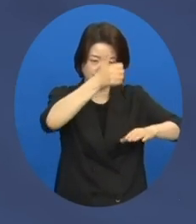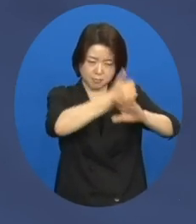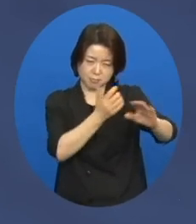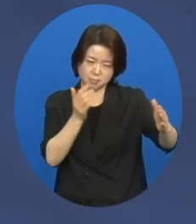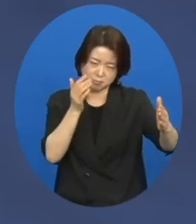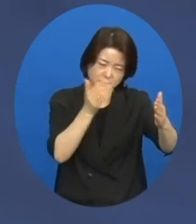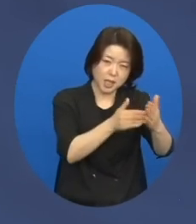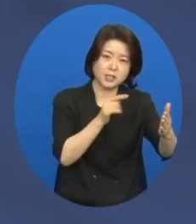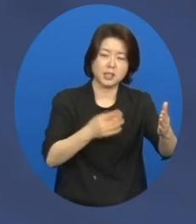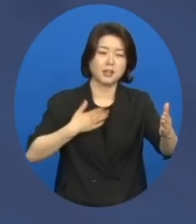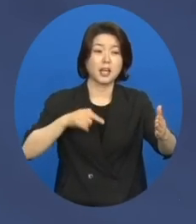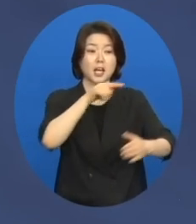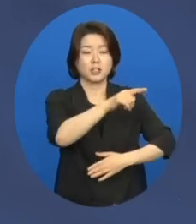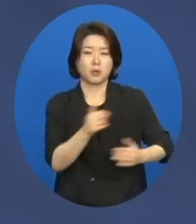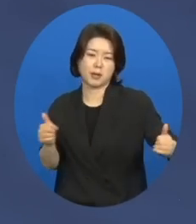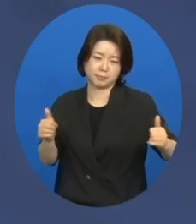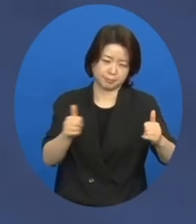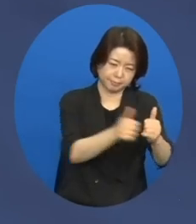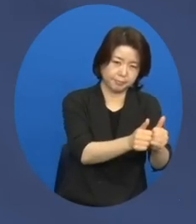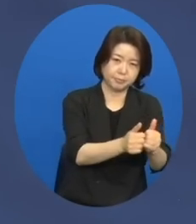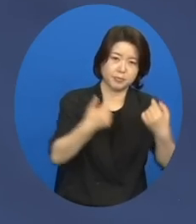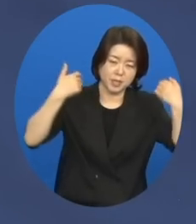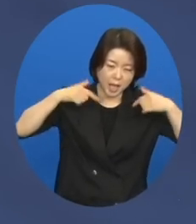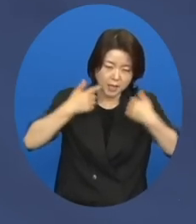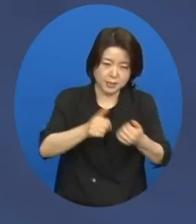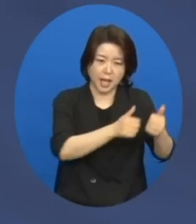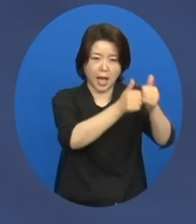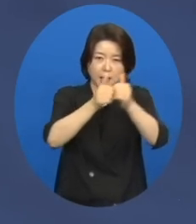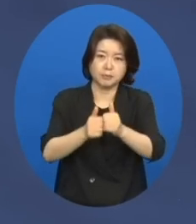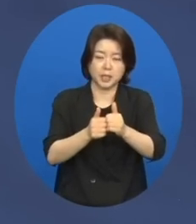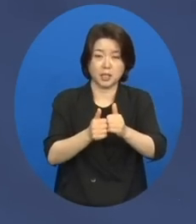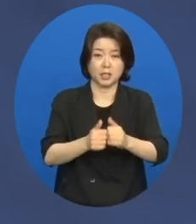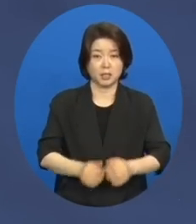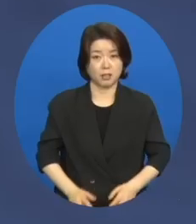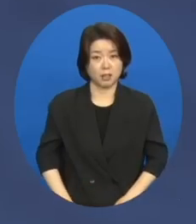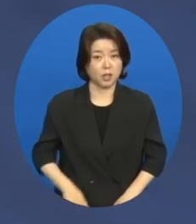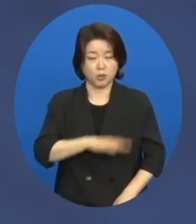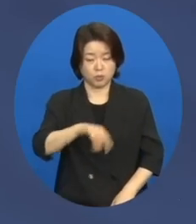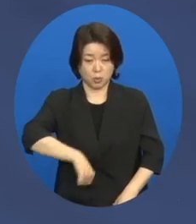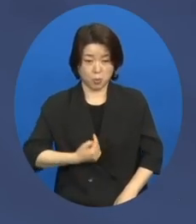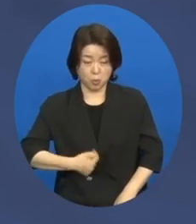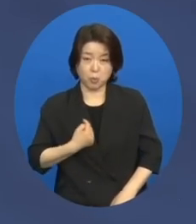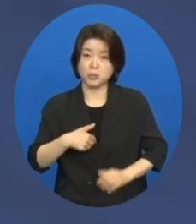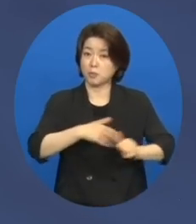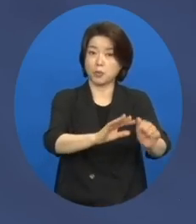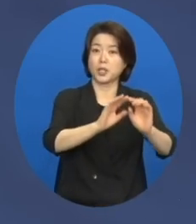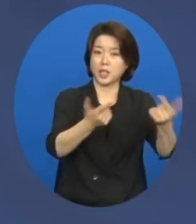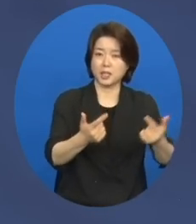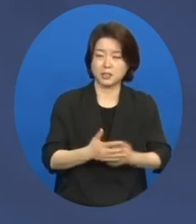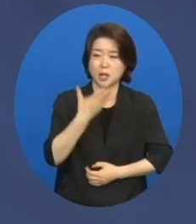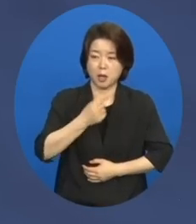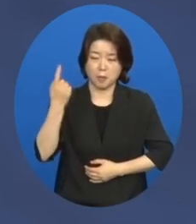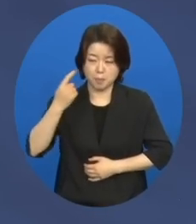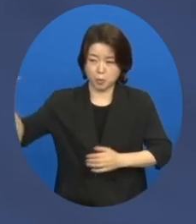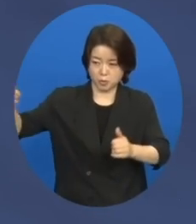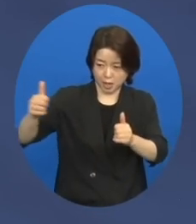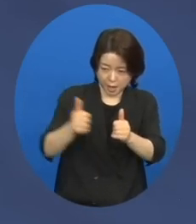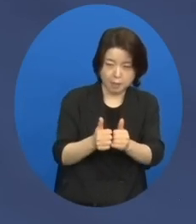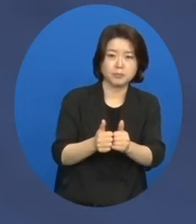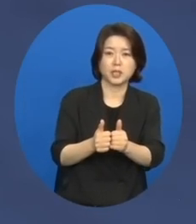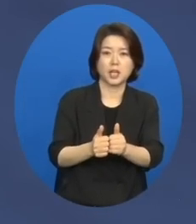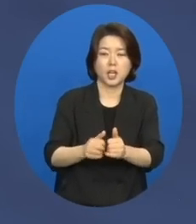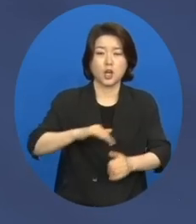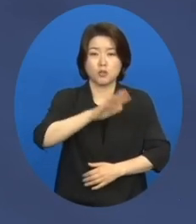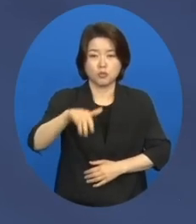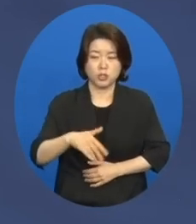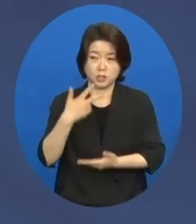끝날까지 내가 너희와 항상 함께 있으리라. 우리를 그냥 홀로 보내지 아니하시고 복음과 함께